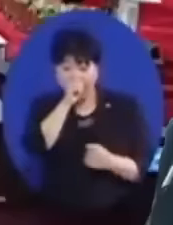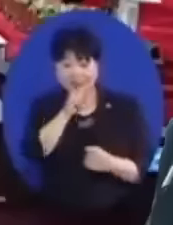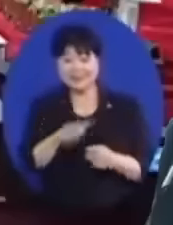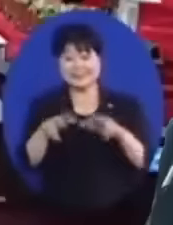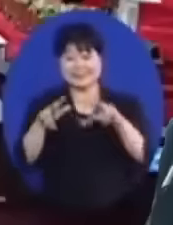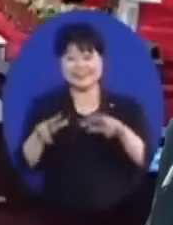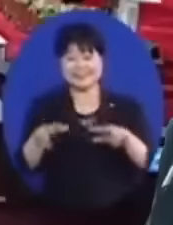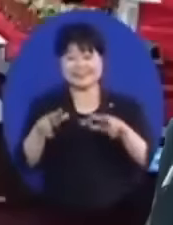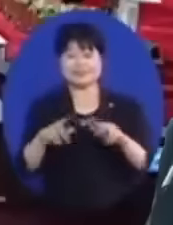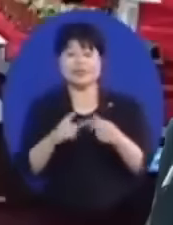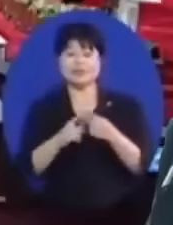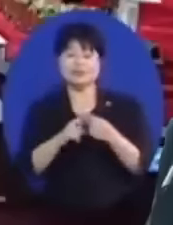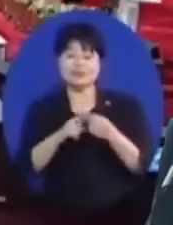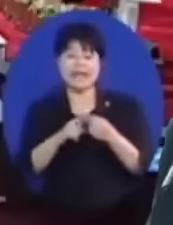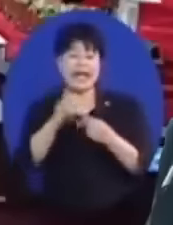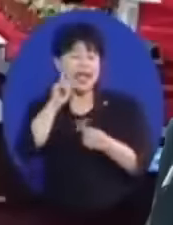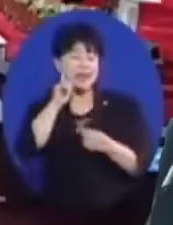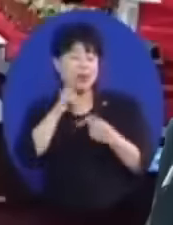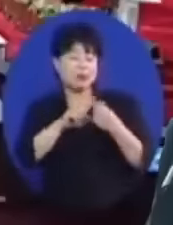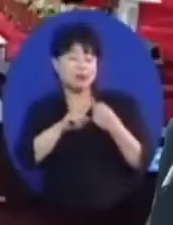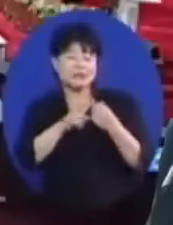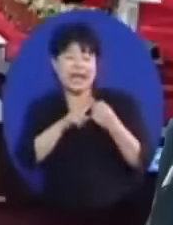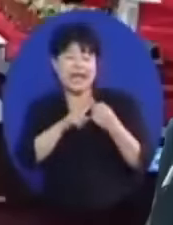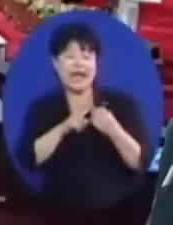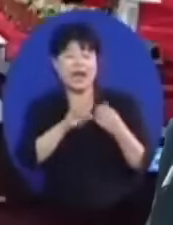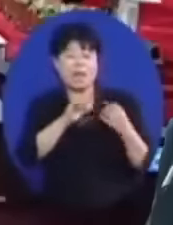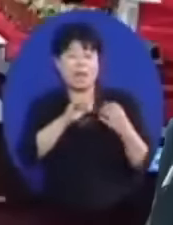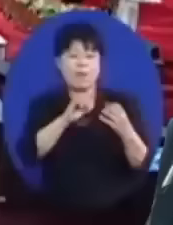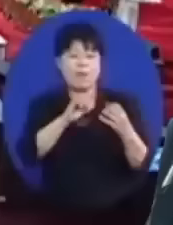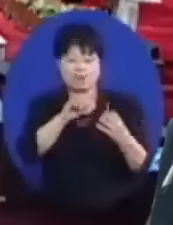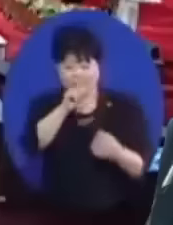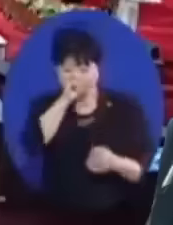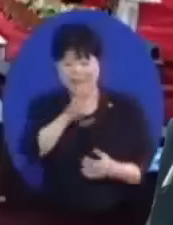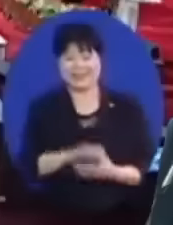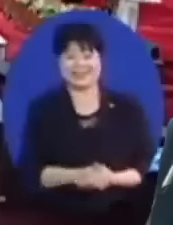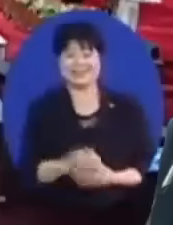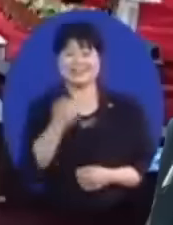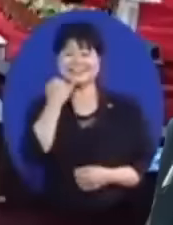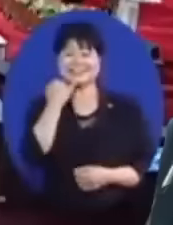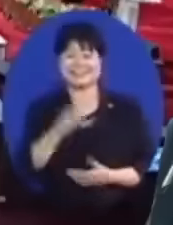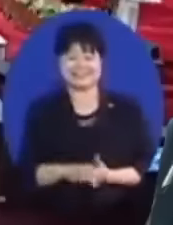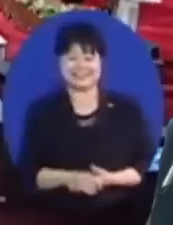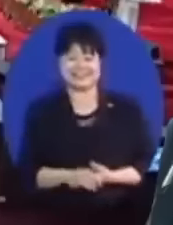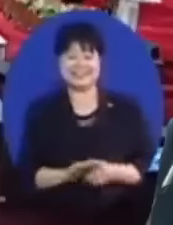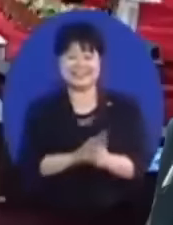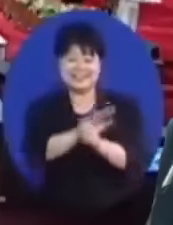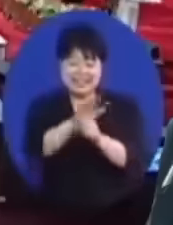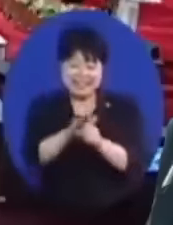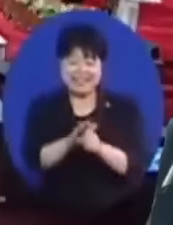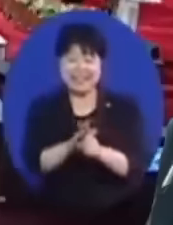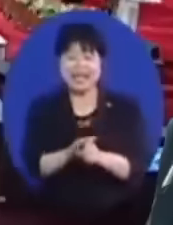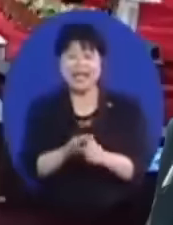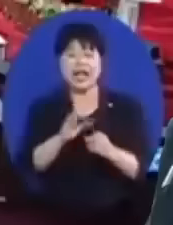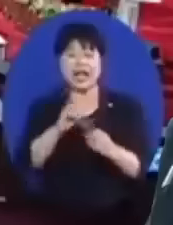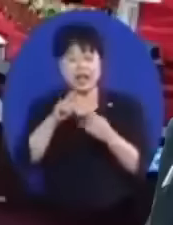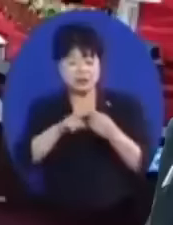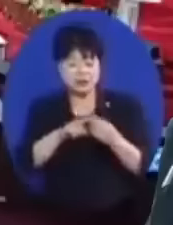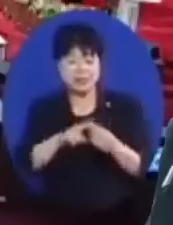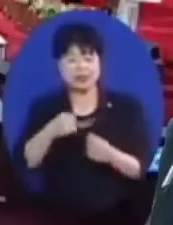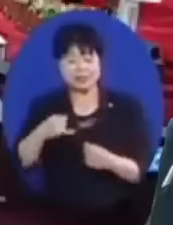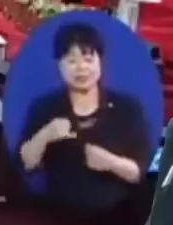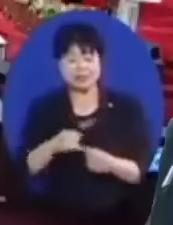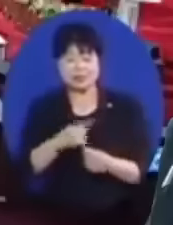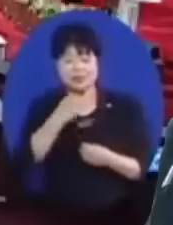최근에는 문자 메시지로 자녀의 조화 대화 창구가 되는 것입니다. 이처럼 사랑한다고 자주 말하며 자녀를